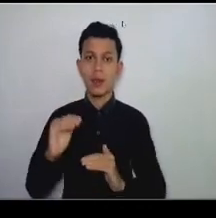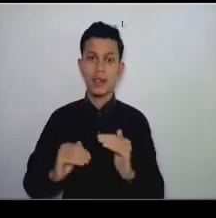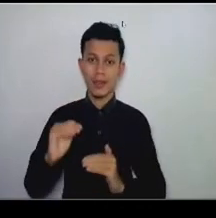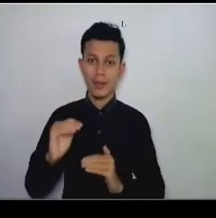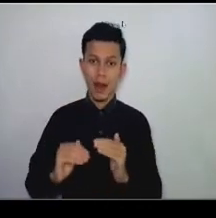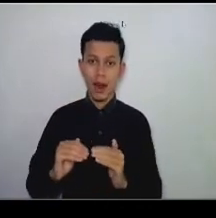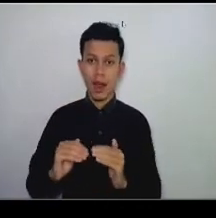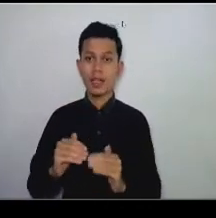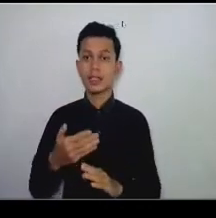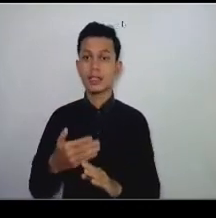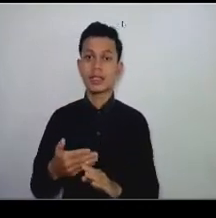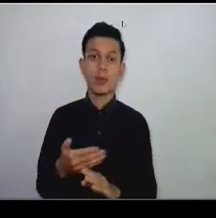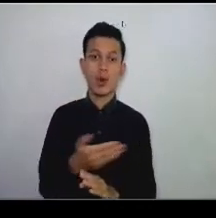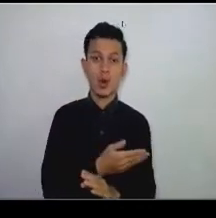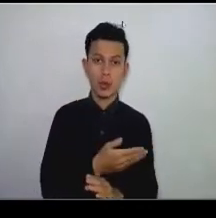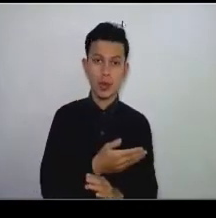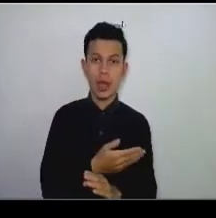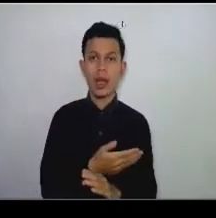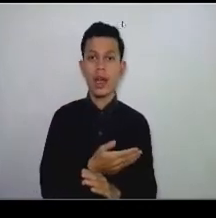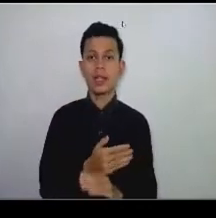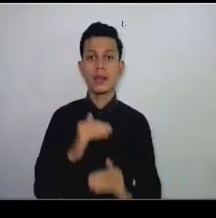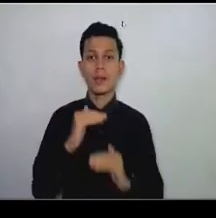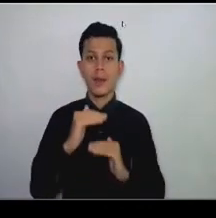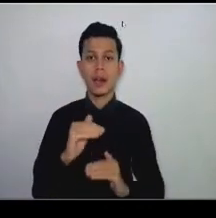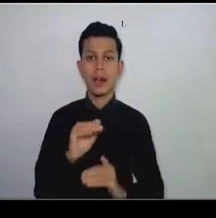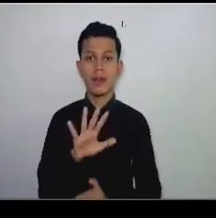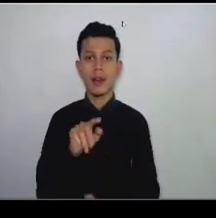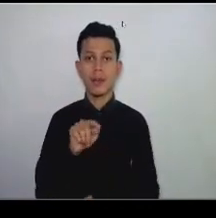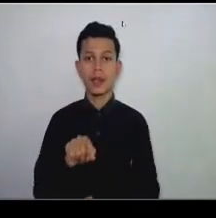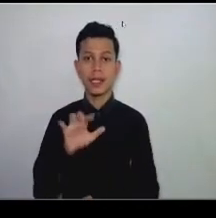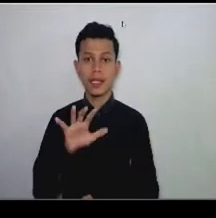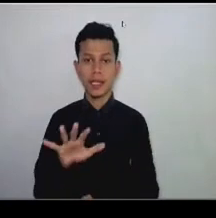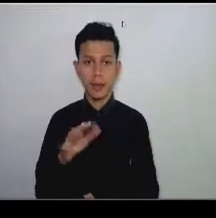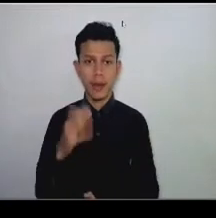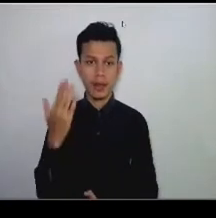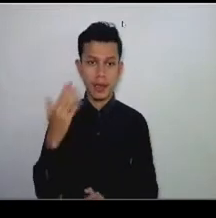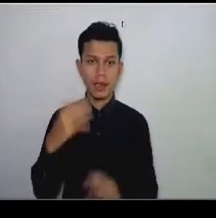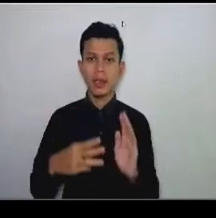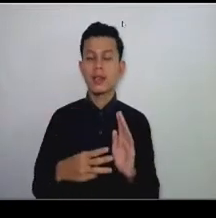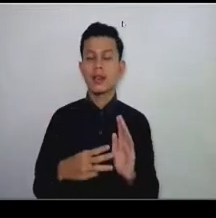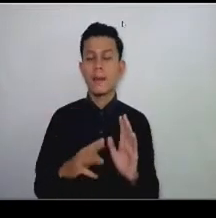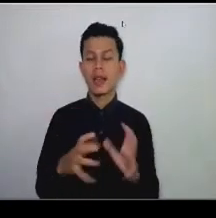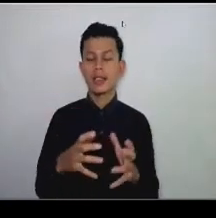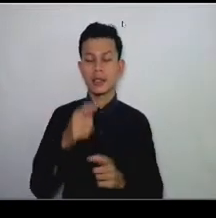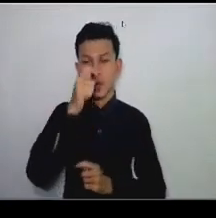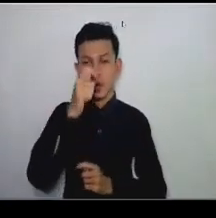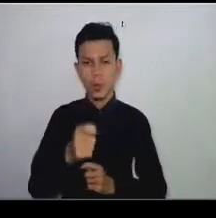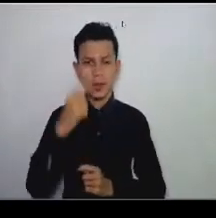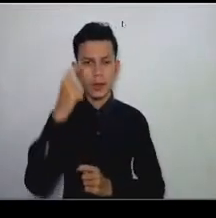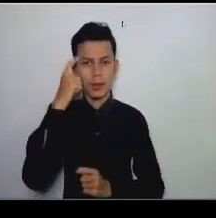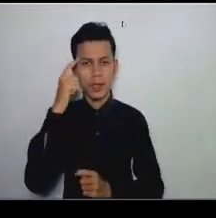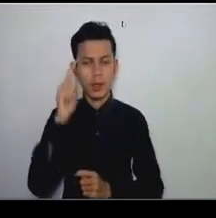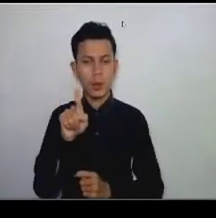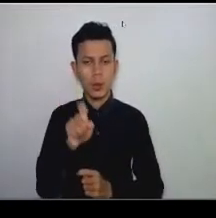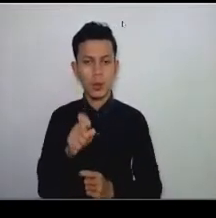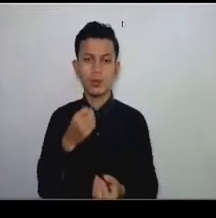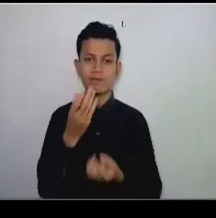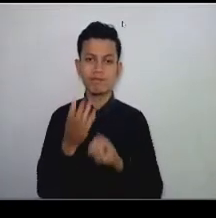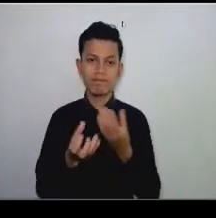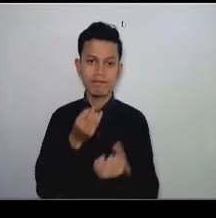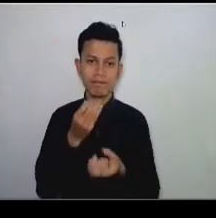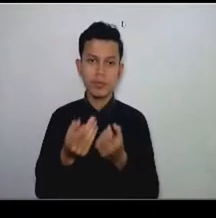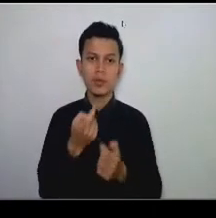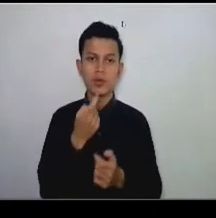sebagaimana diuraikan pada prinsip paragraf 5.5 di atas majelis kehormatan memandang perlu untuk menjelaskan